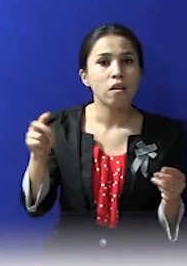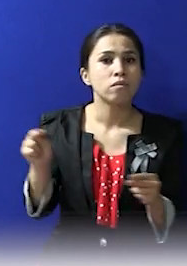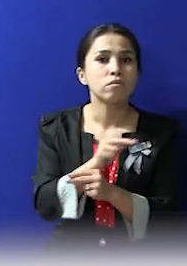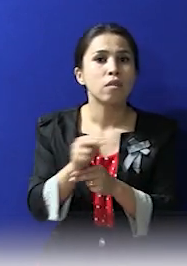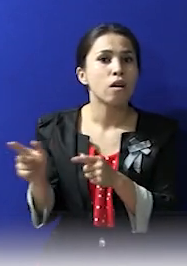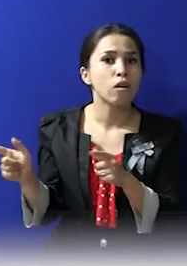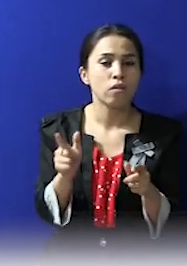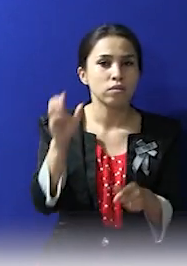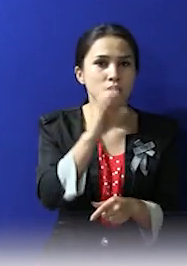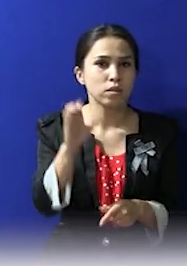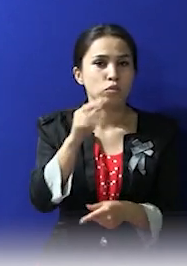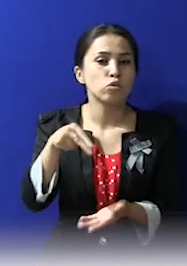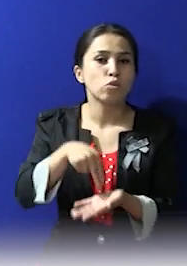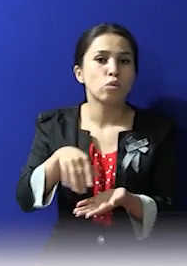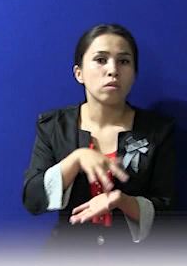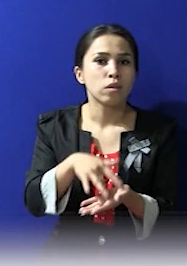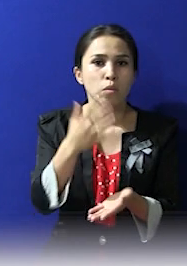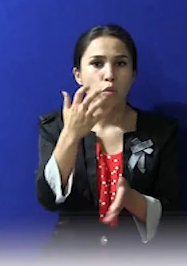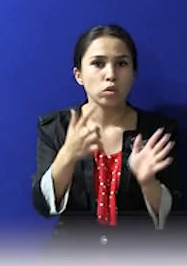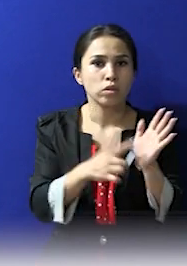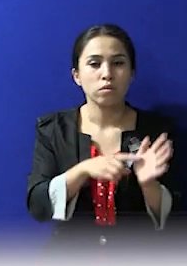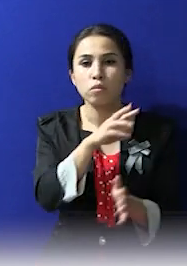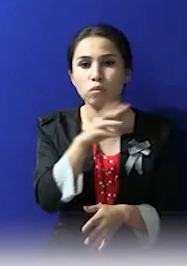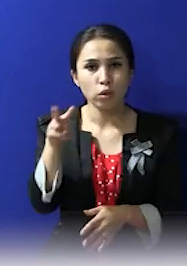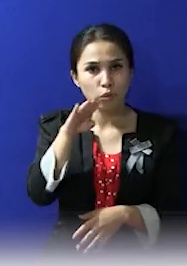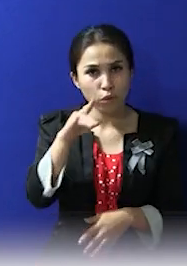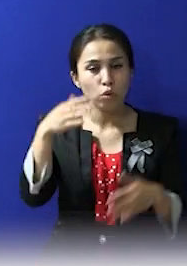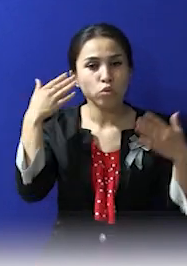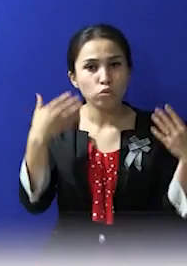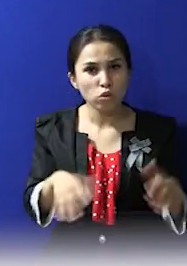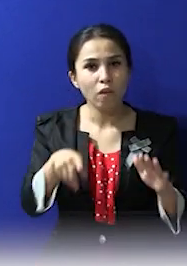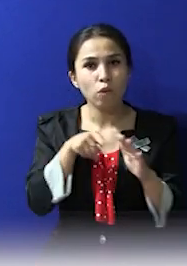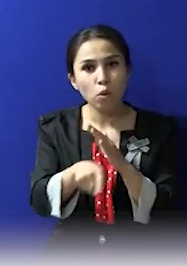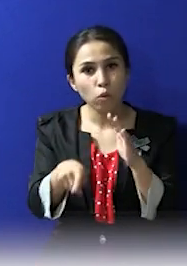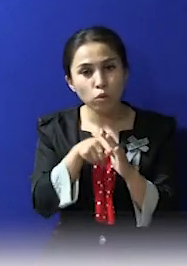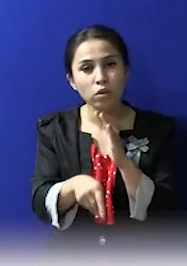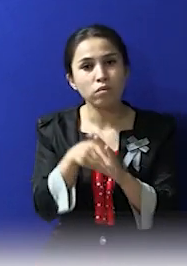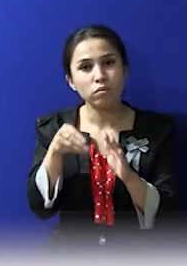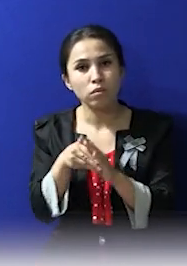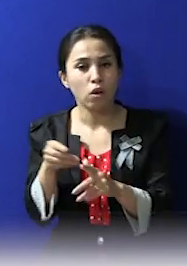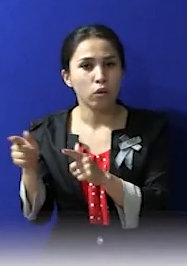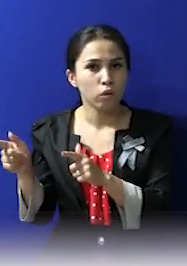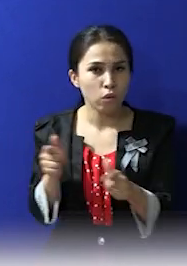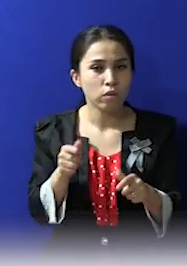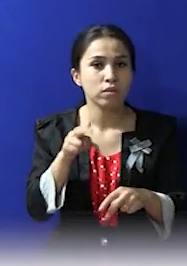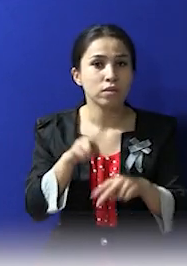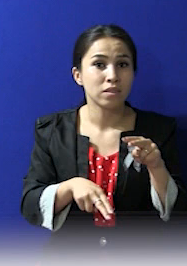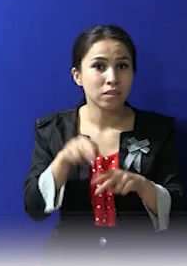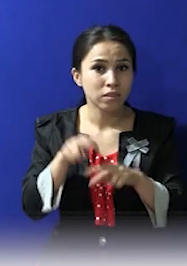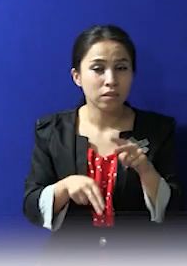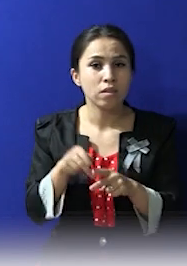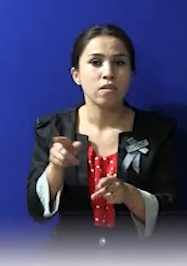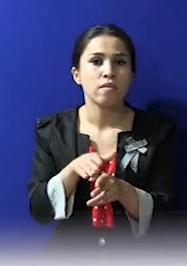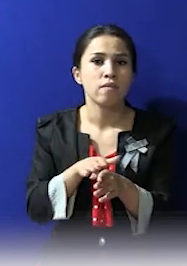активизации работа с инвесторами, способными построить современный мусороперерабатывающий завод. В договоры с обслуживающими организациями необходимо